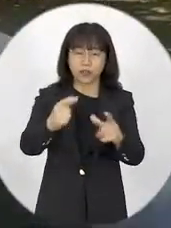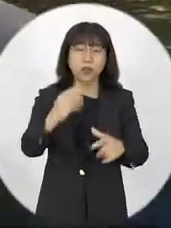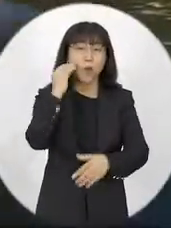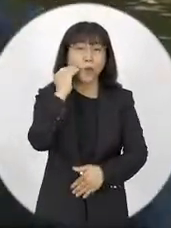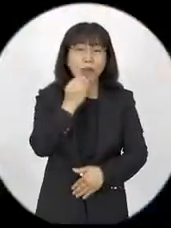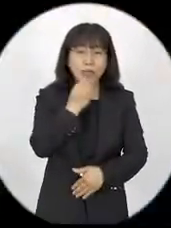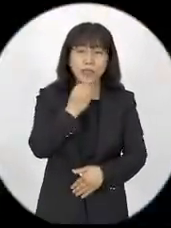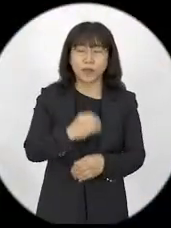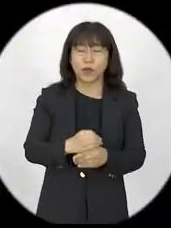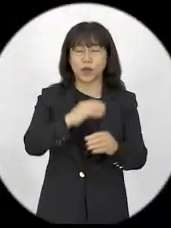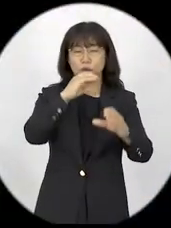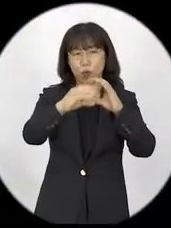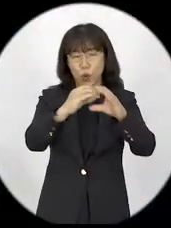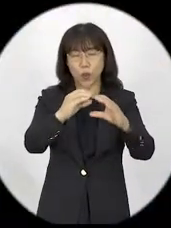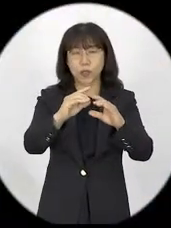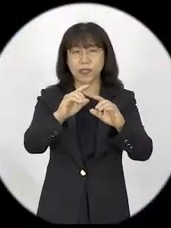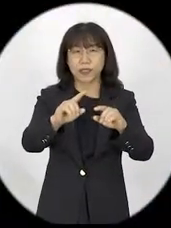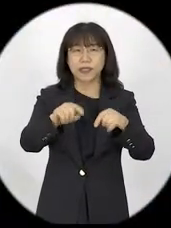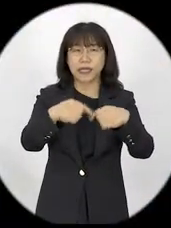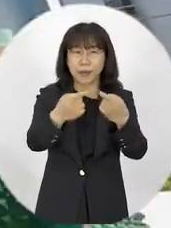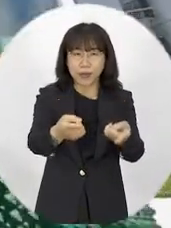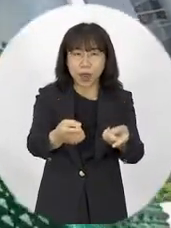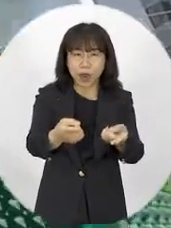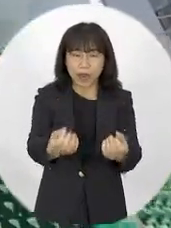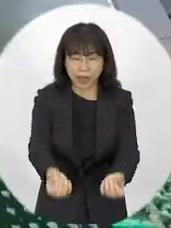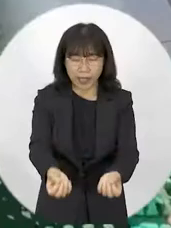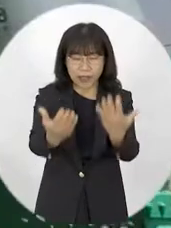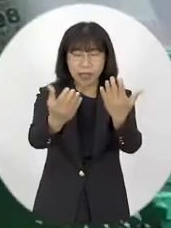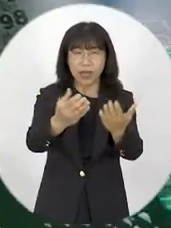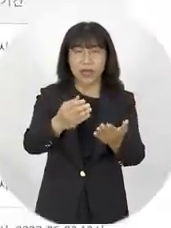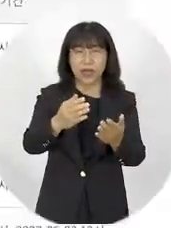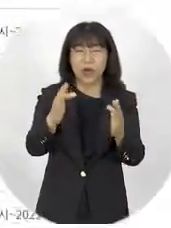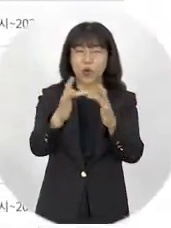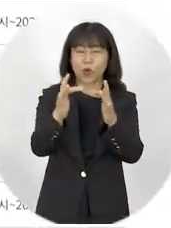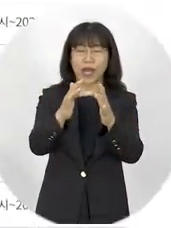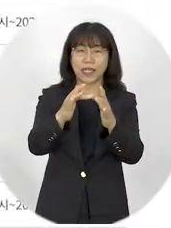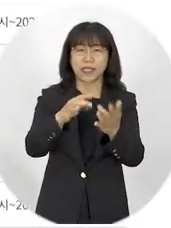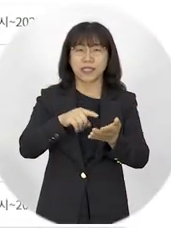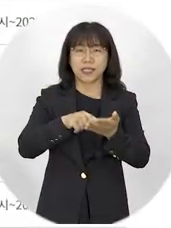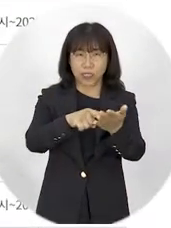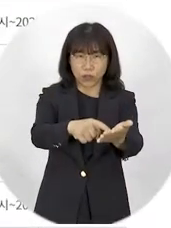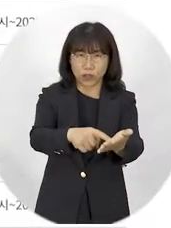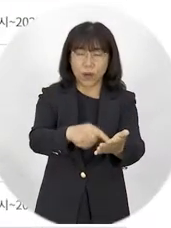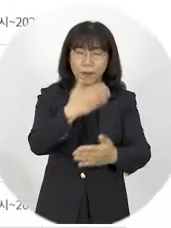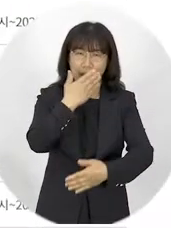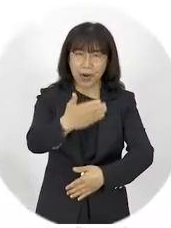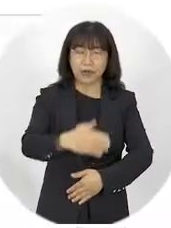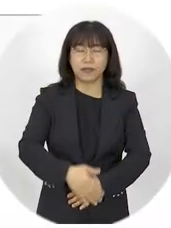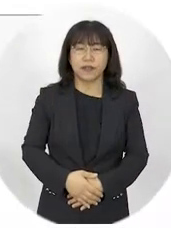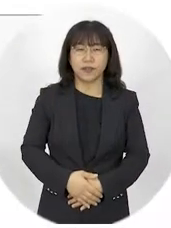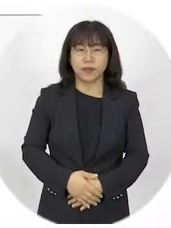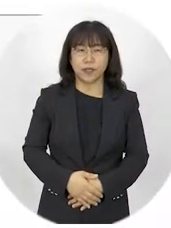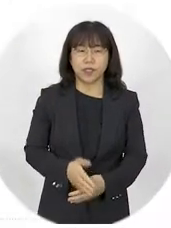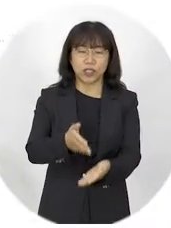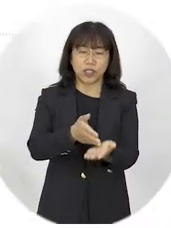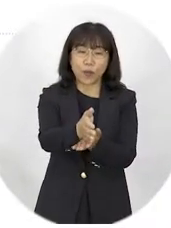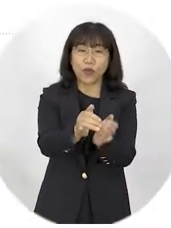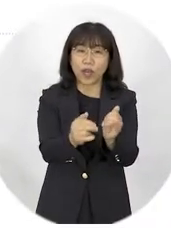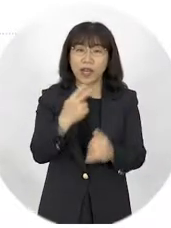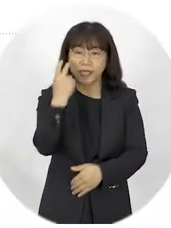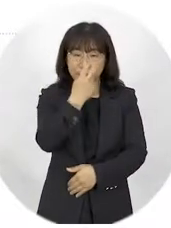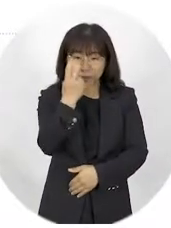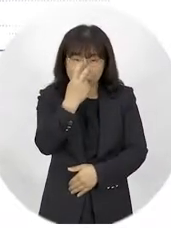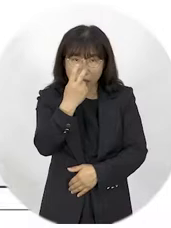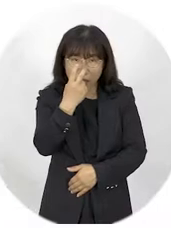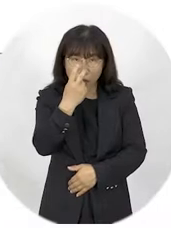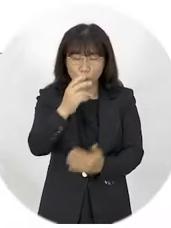동의서를 강서구 홈페이지 소통과 참여 행사 접수로 온라인 제출하면 됩니다. 제출된 영상들은